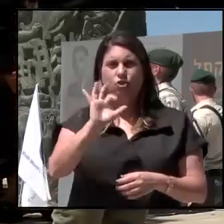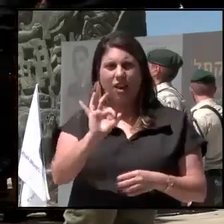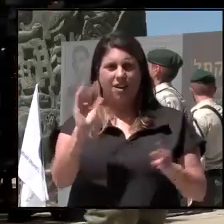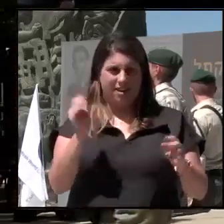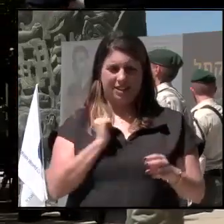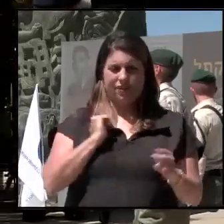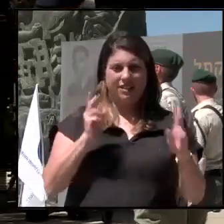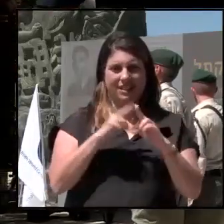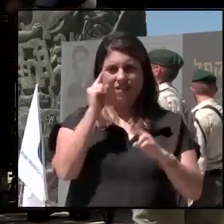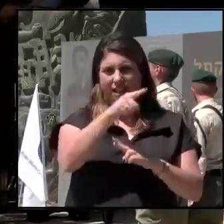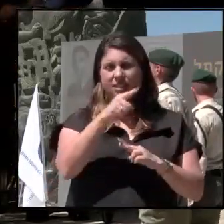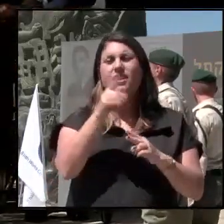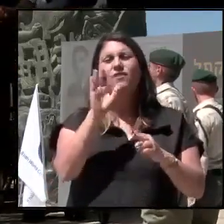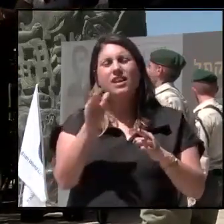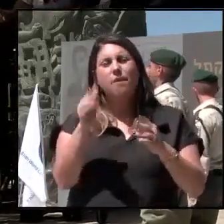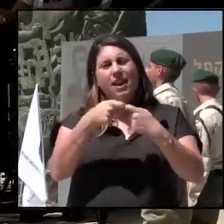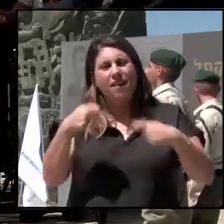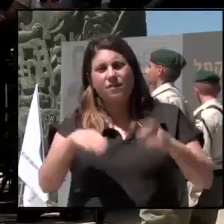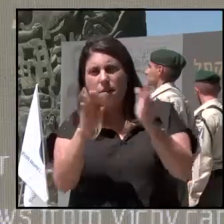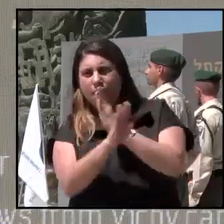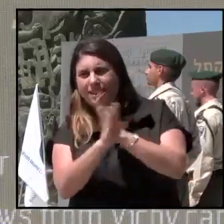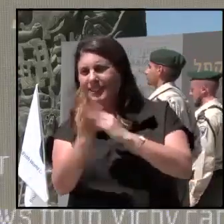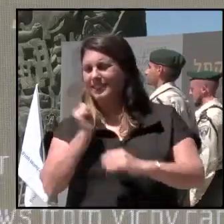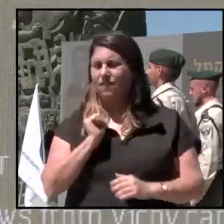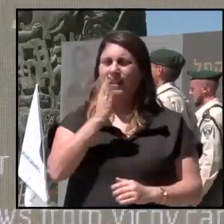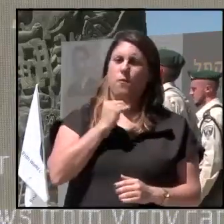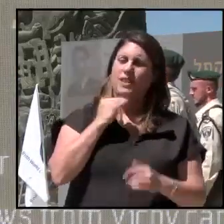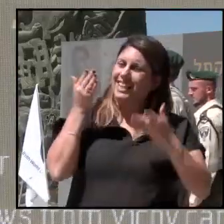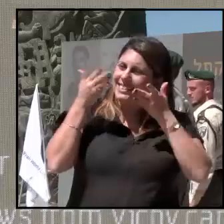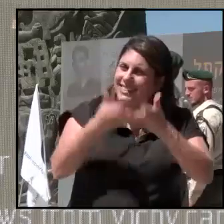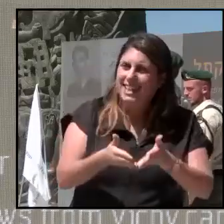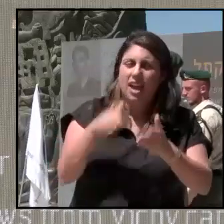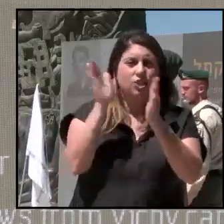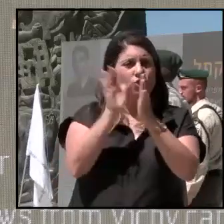צרפת וחברת מחתרת הצבא היהודי, סייע